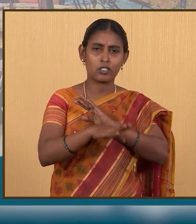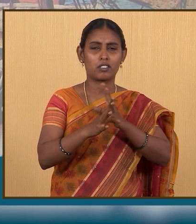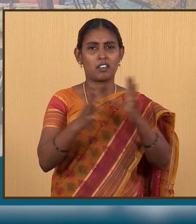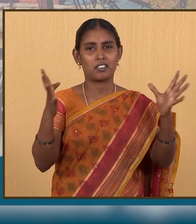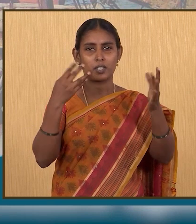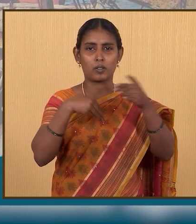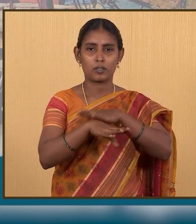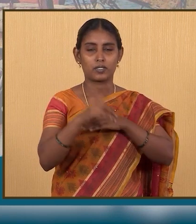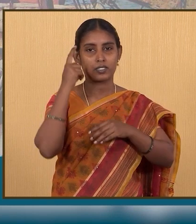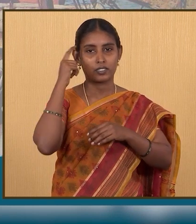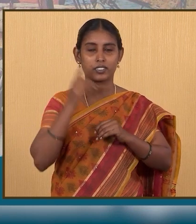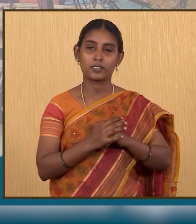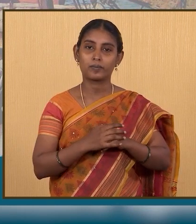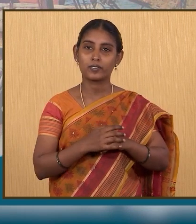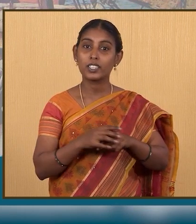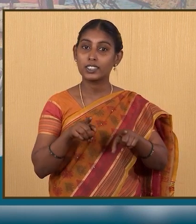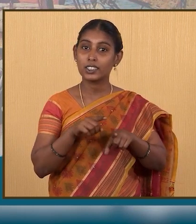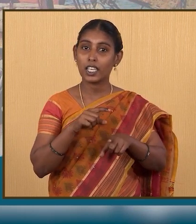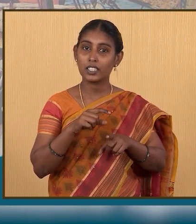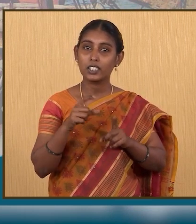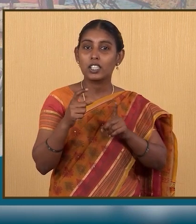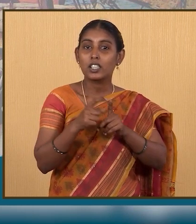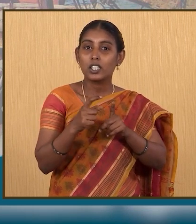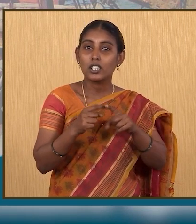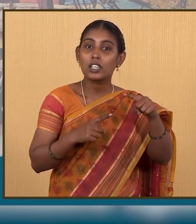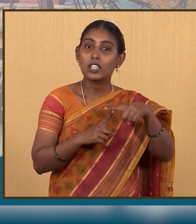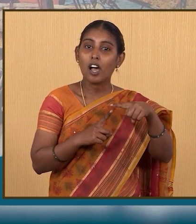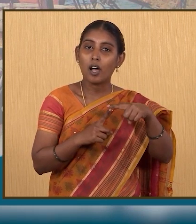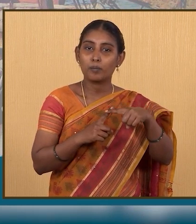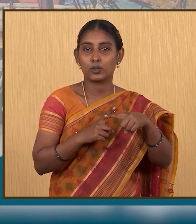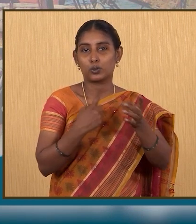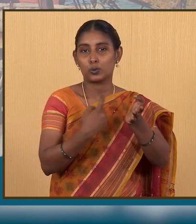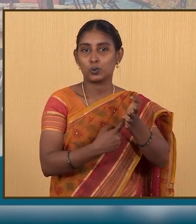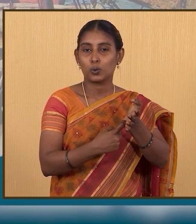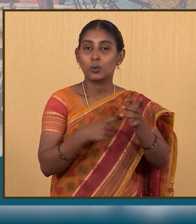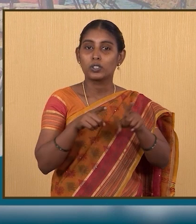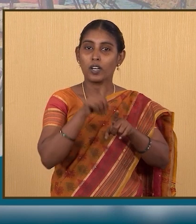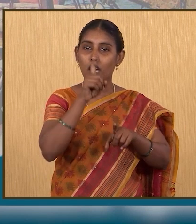சொல்லிட்டு இங்கிலாந்து அரசர் என்ன பண்ணுவார்னா, சர் தாமஸ் ரோ அப்படிங்கிறவரை